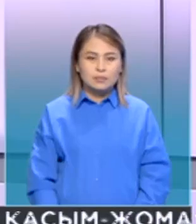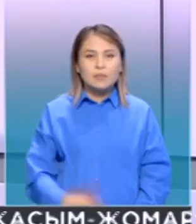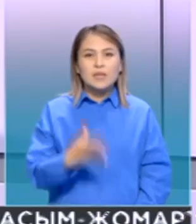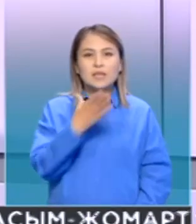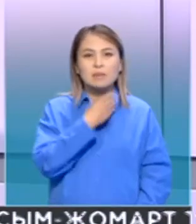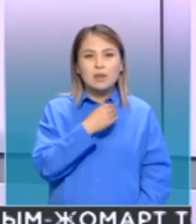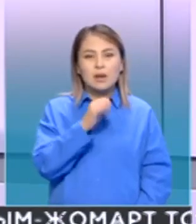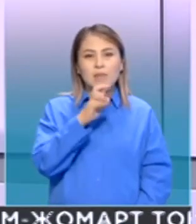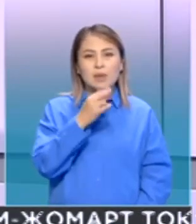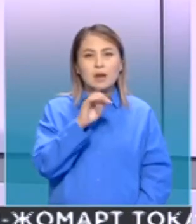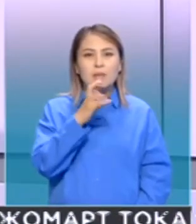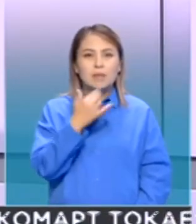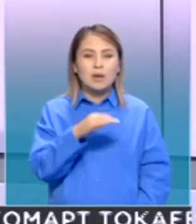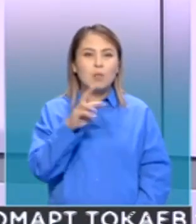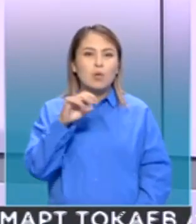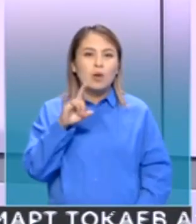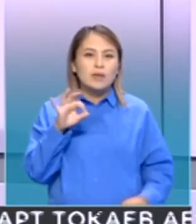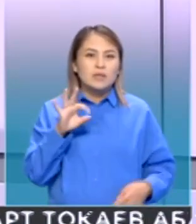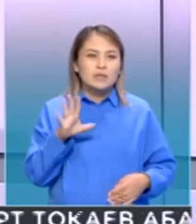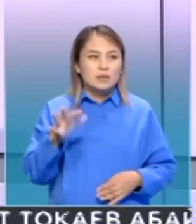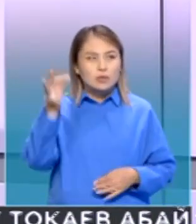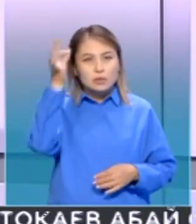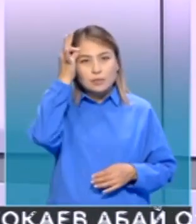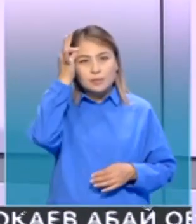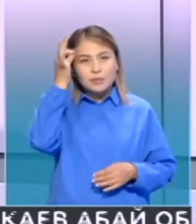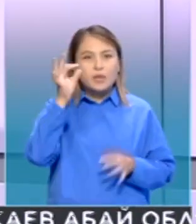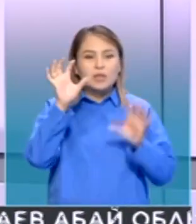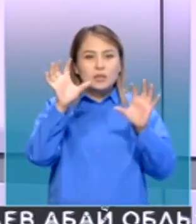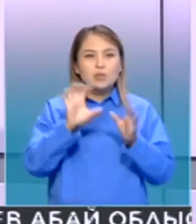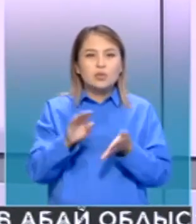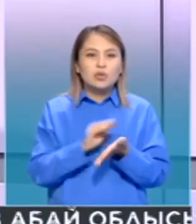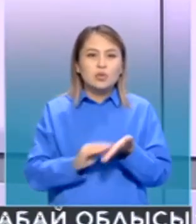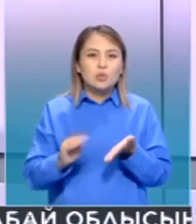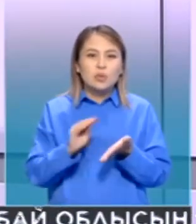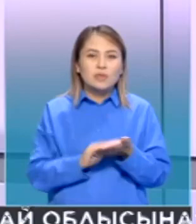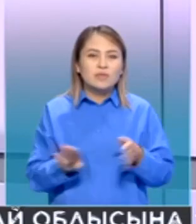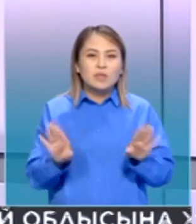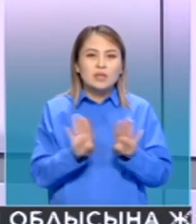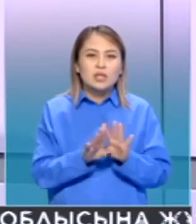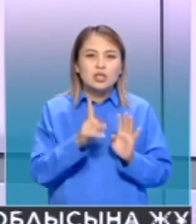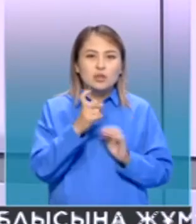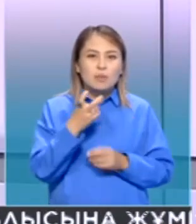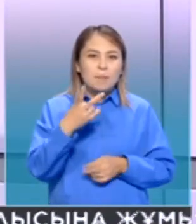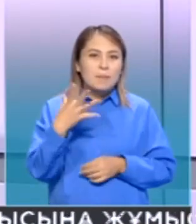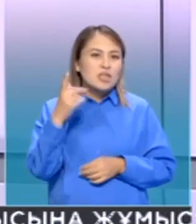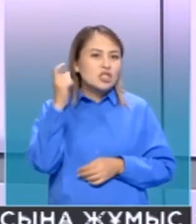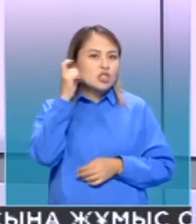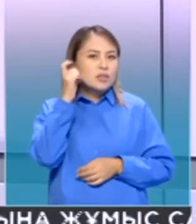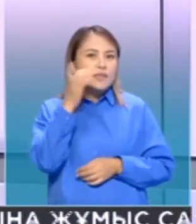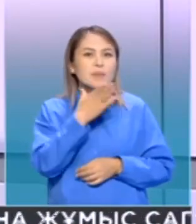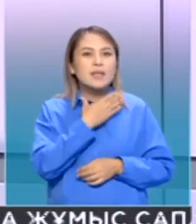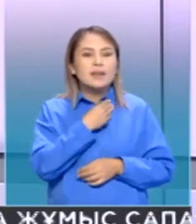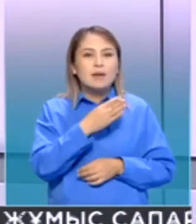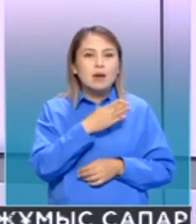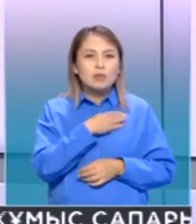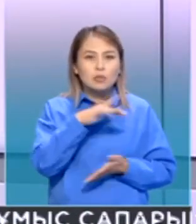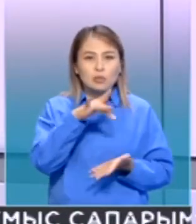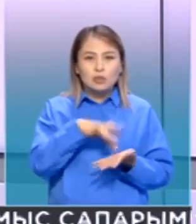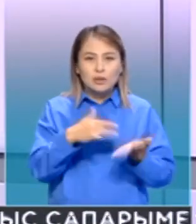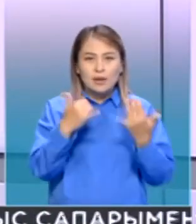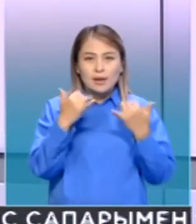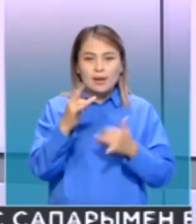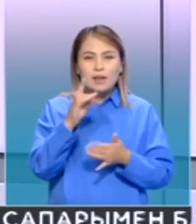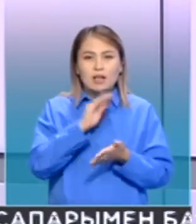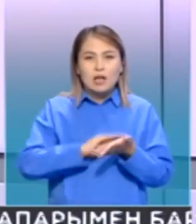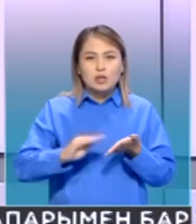Есеми десе Абай, Абай десе Мухтар Әуезов еске түседі. Заңғар жазушының туғанына биыл 125 жыл. Семейдің қақ төрінен